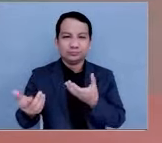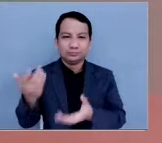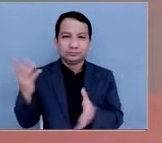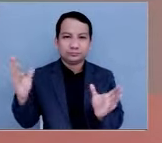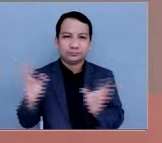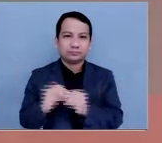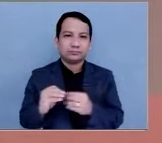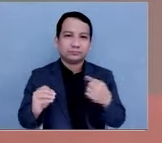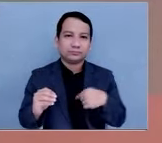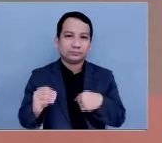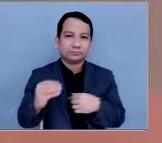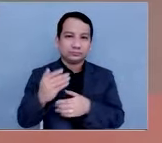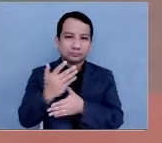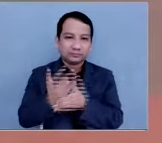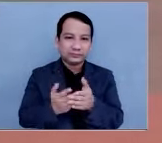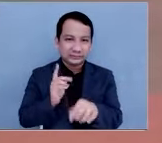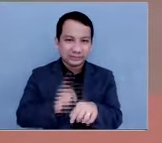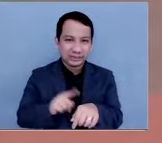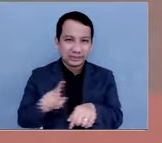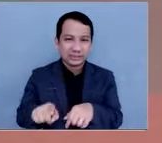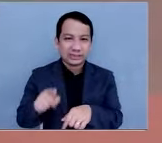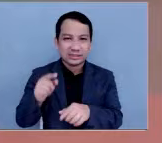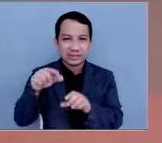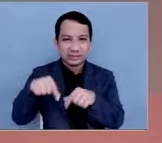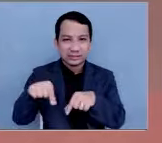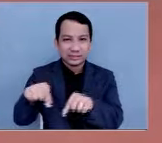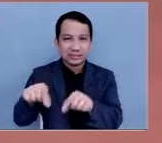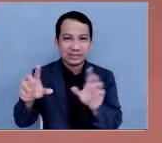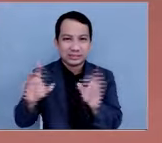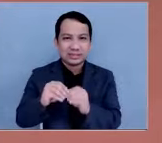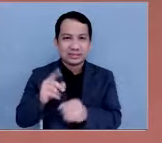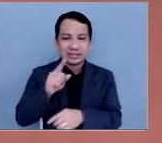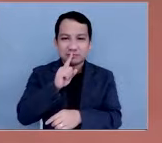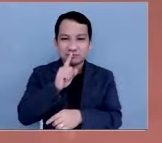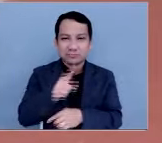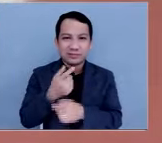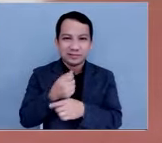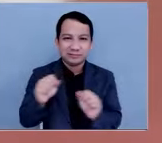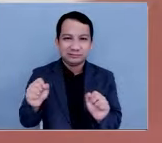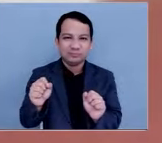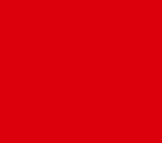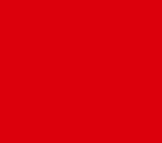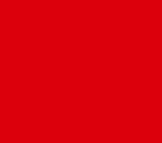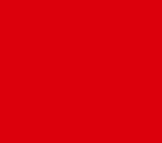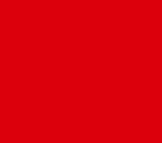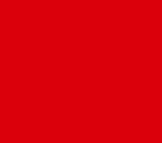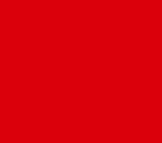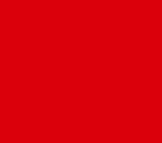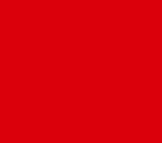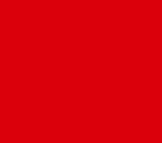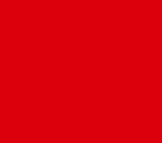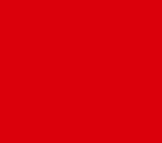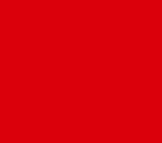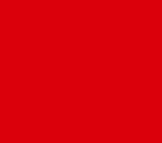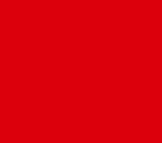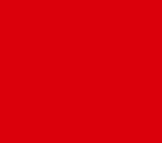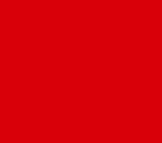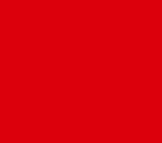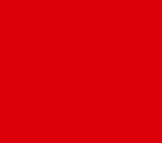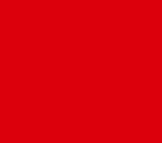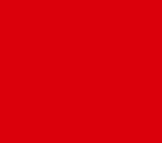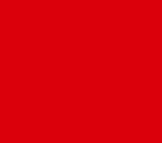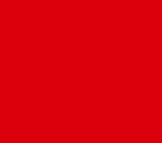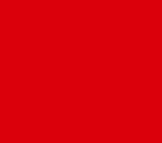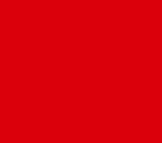na part-timer pala si Muning sa grocery para matiyak na ligtas ang bilihin. Mga kapatid, Jess De Los Santos